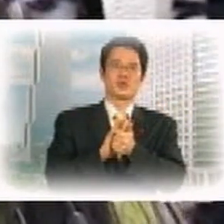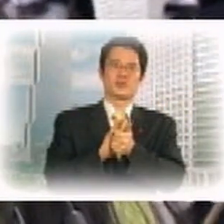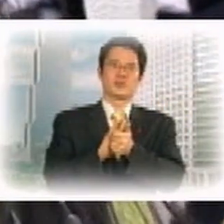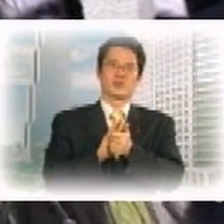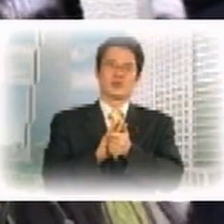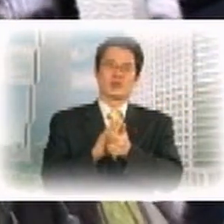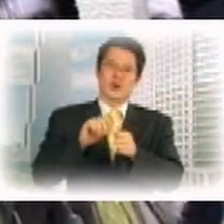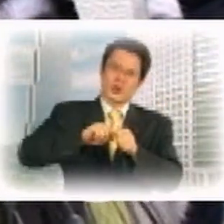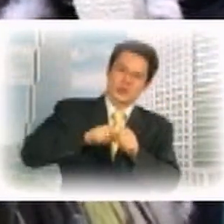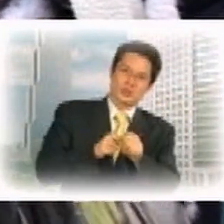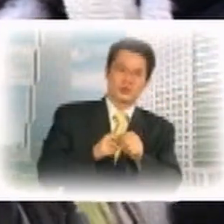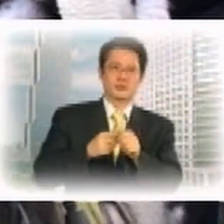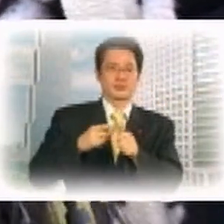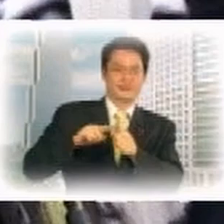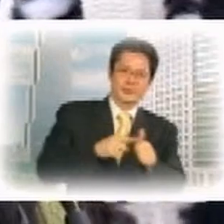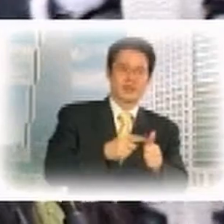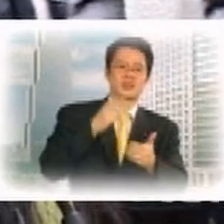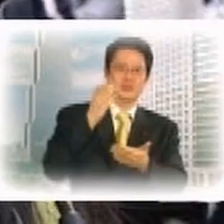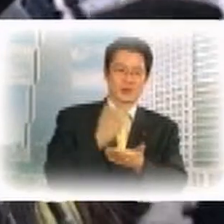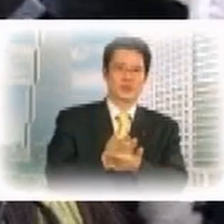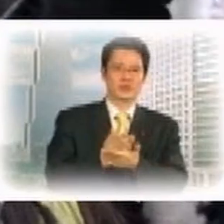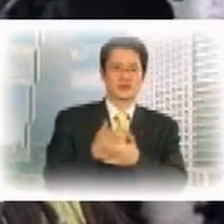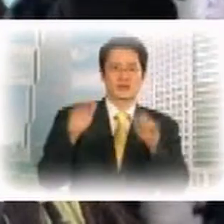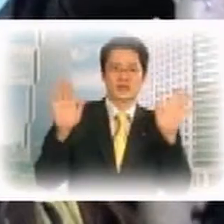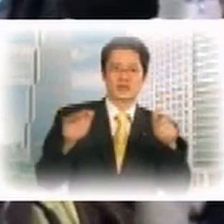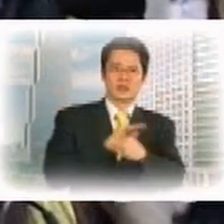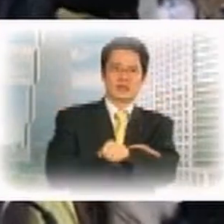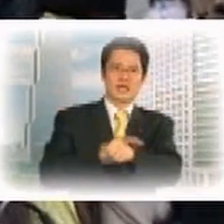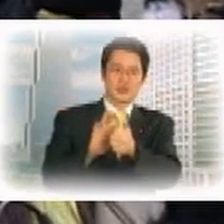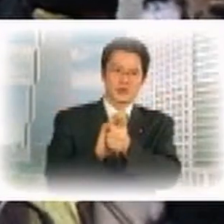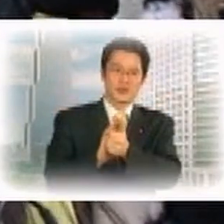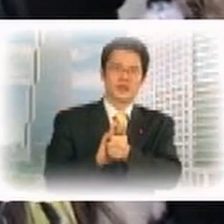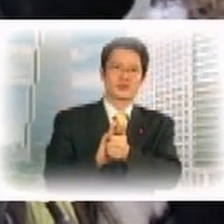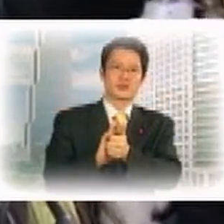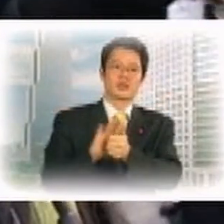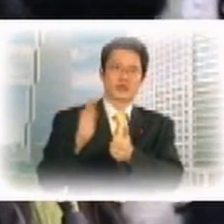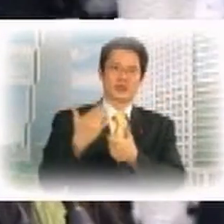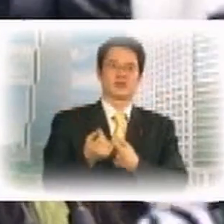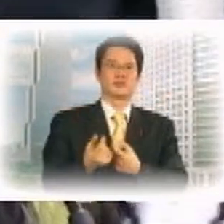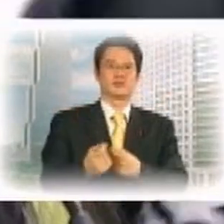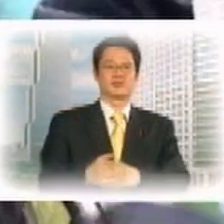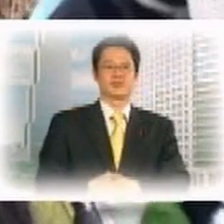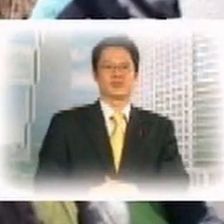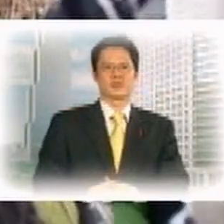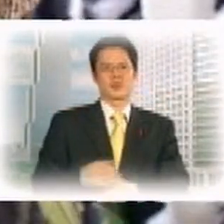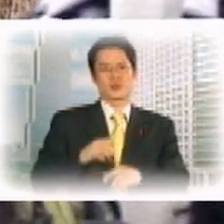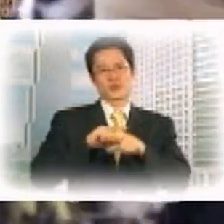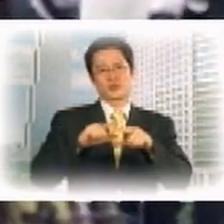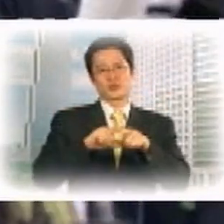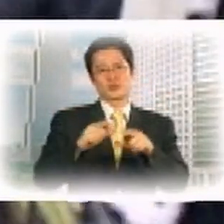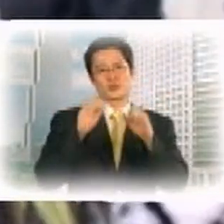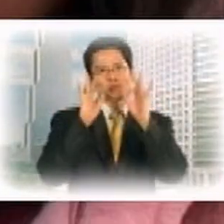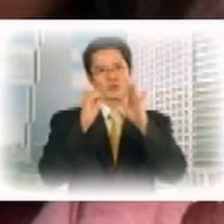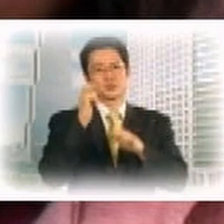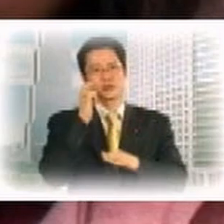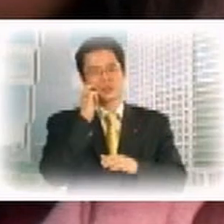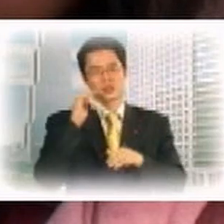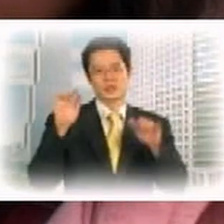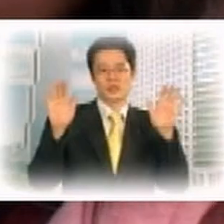보호하고 함부로 괴롭히지 말고 새들을 잘 대해주는 것 같아요.